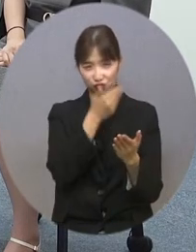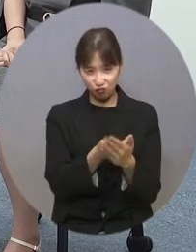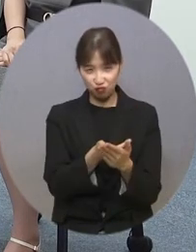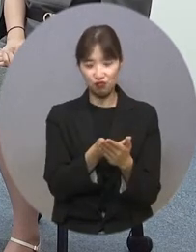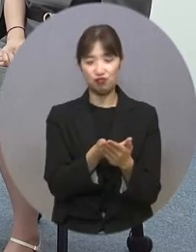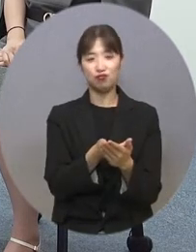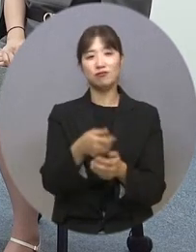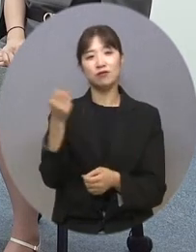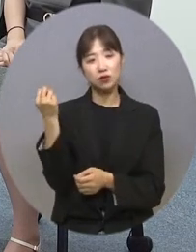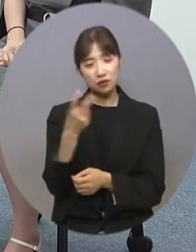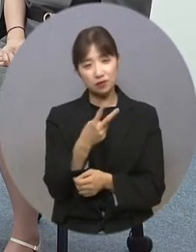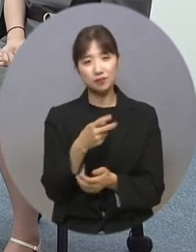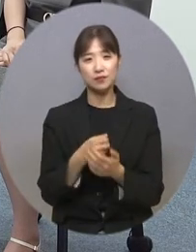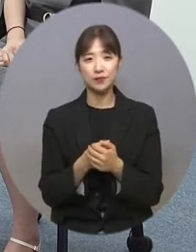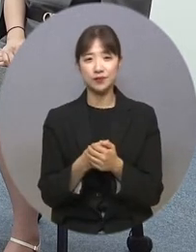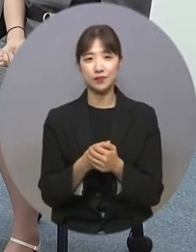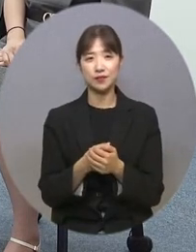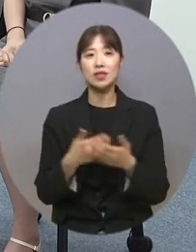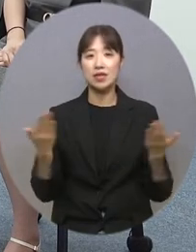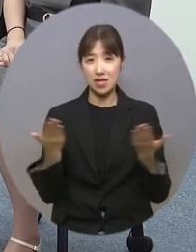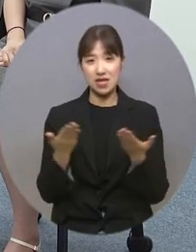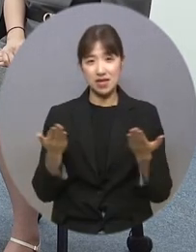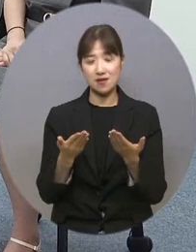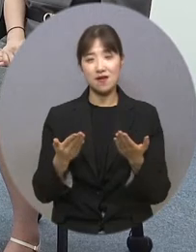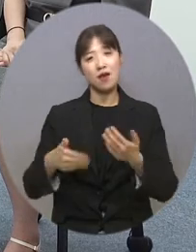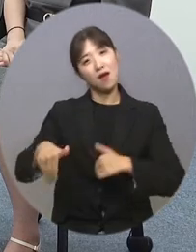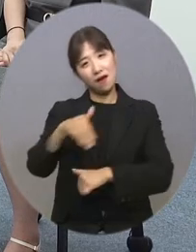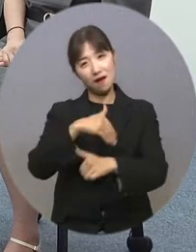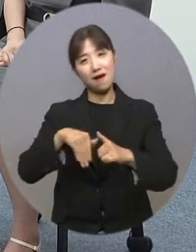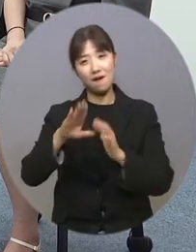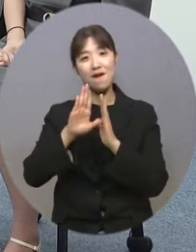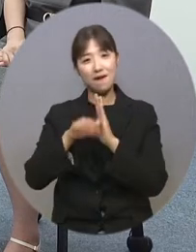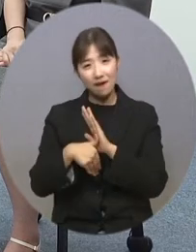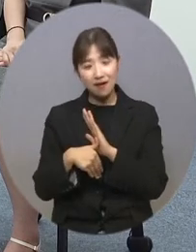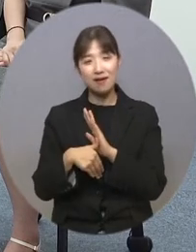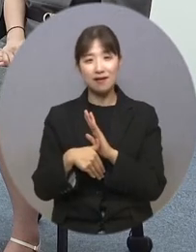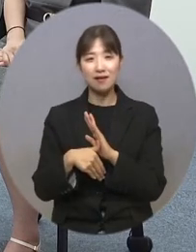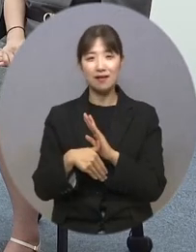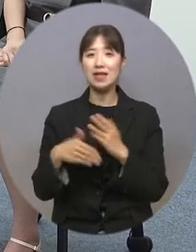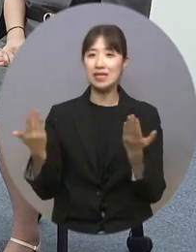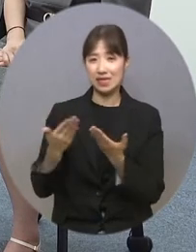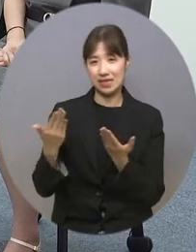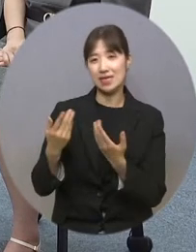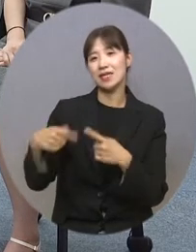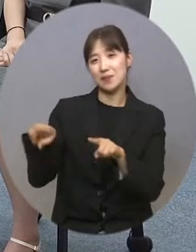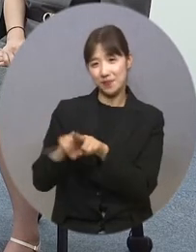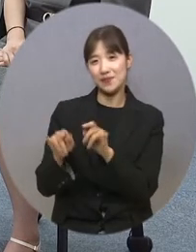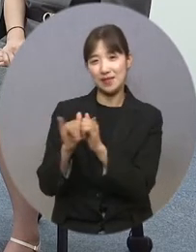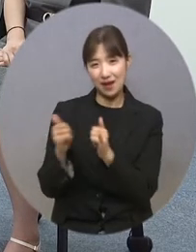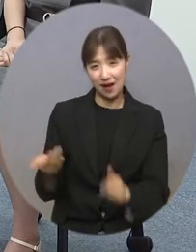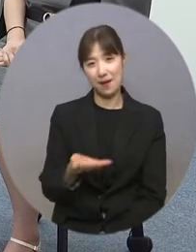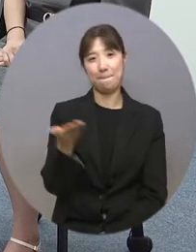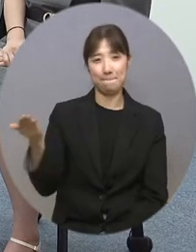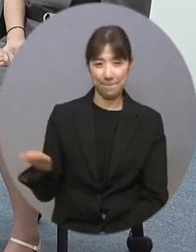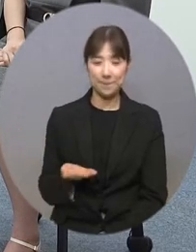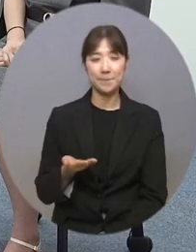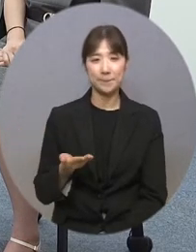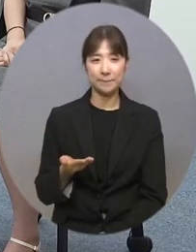부분이 시고 우리 근무 하시는 상황에서 이런 직장 동료나 이런